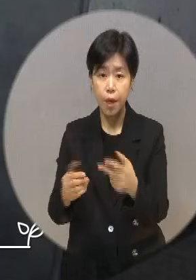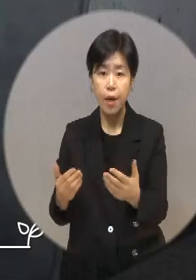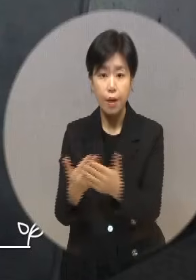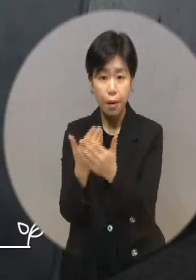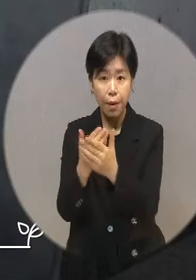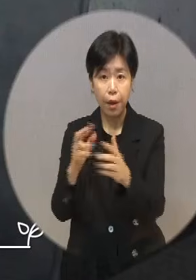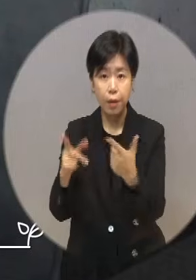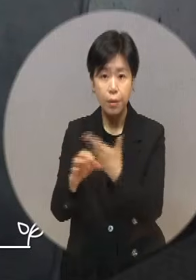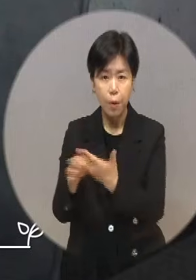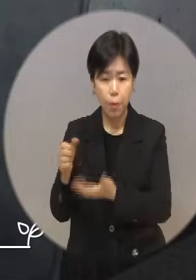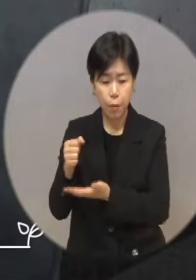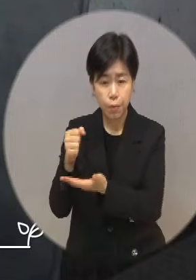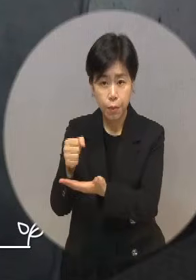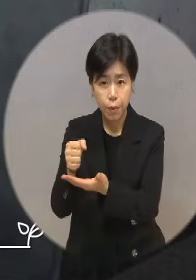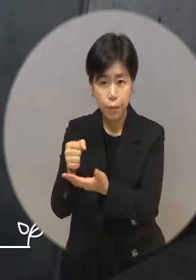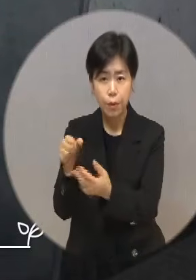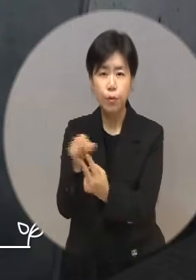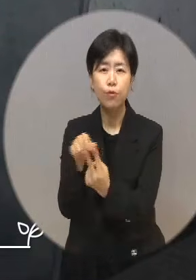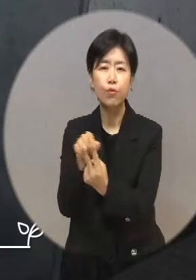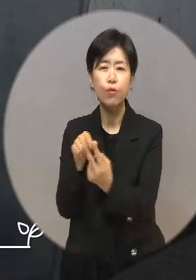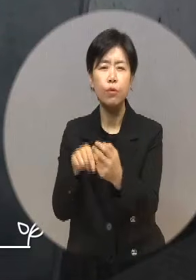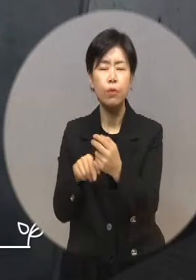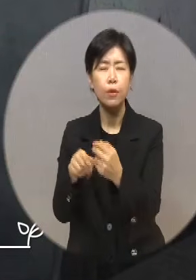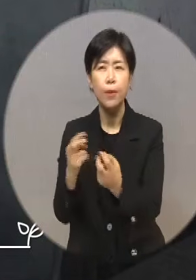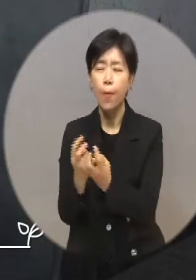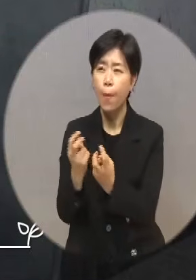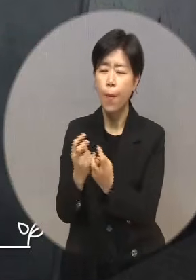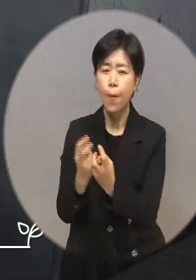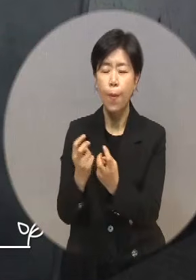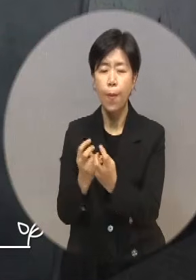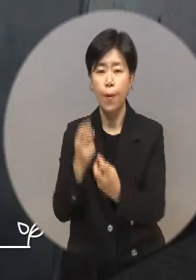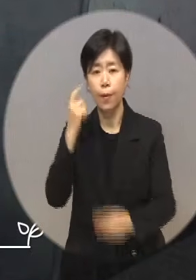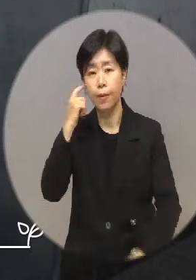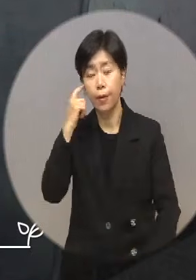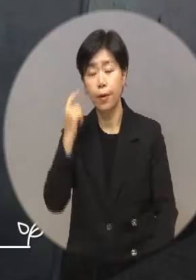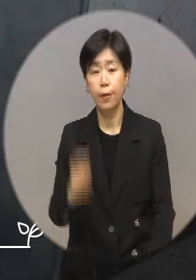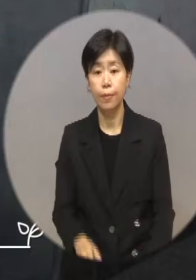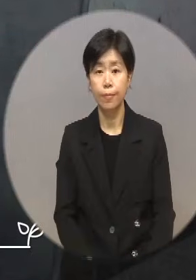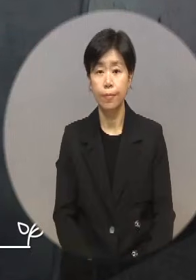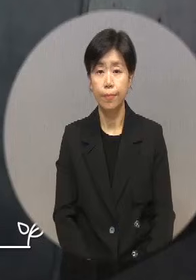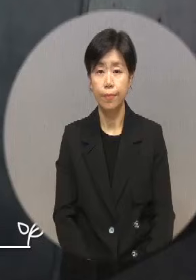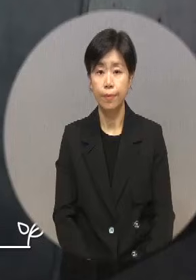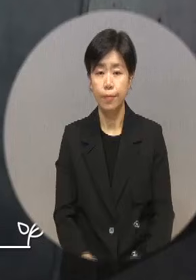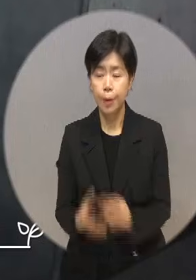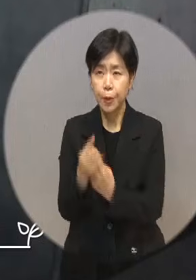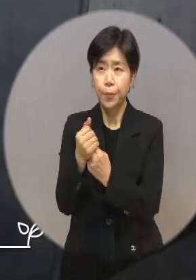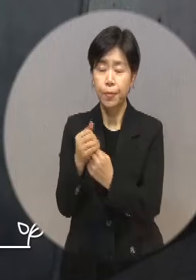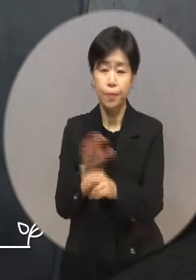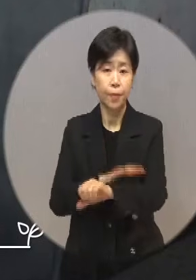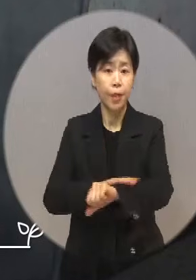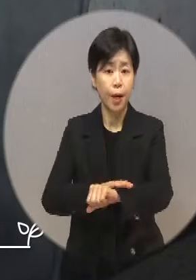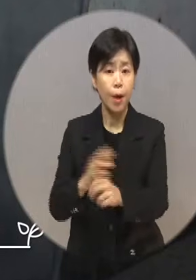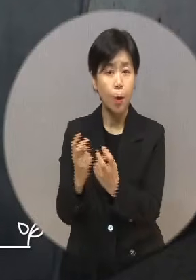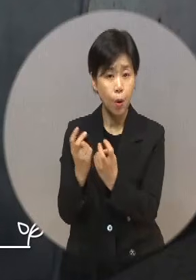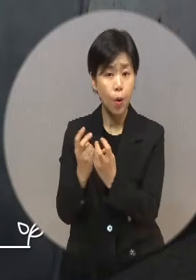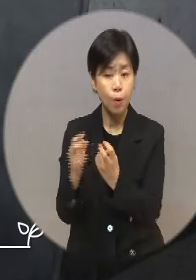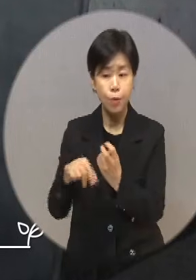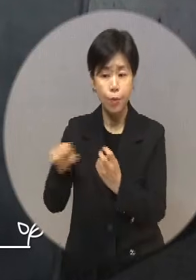개발이냐 보존이냐라는 뭔가 상충되는 그 모순되는 가치관의 조화를 동서독은